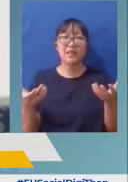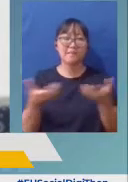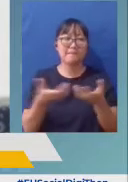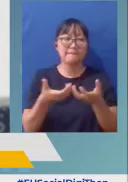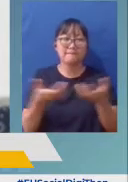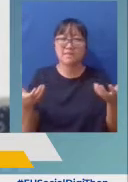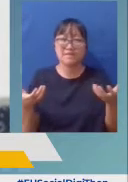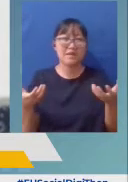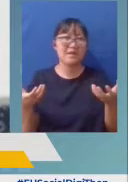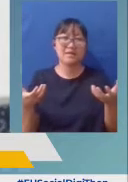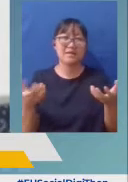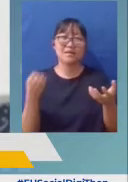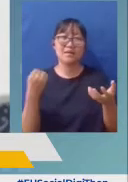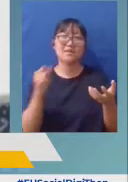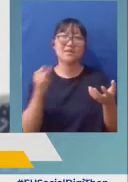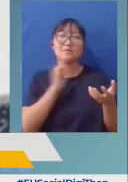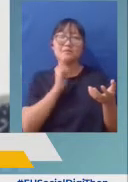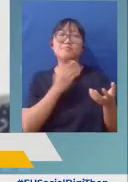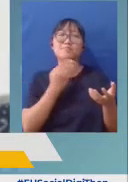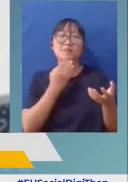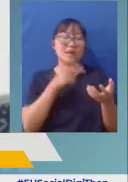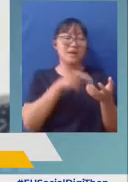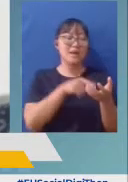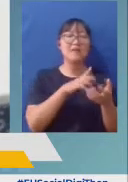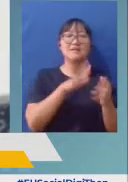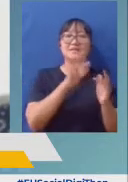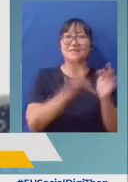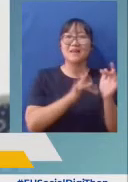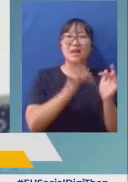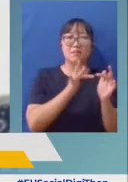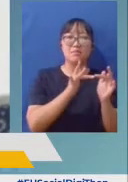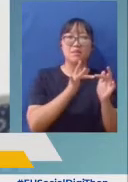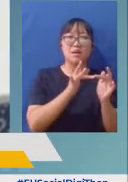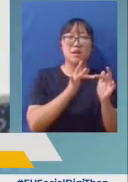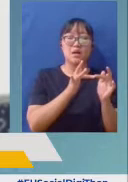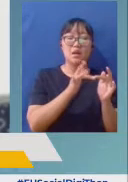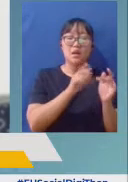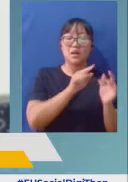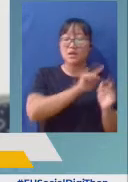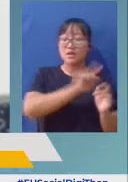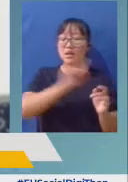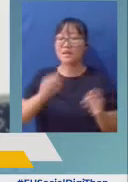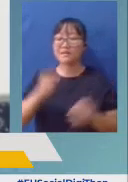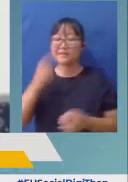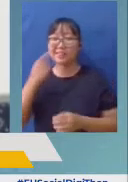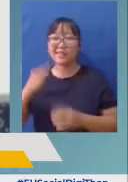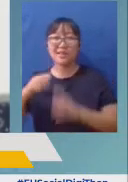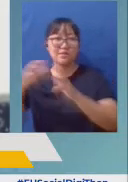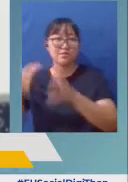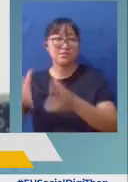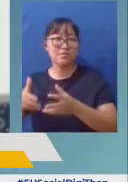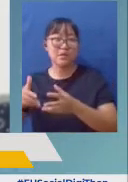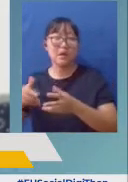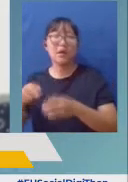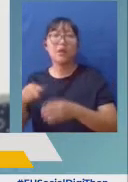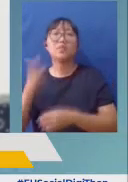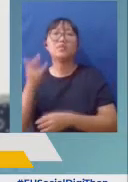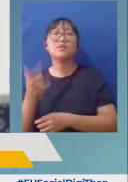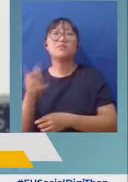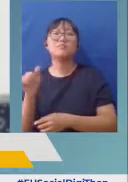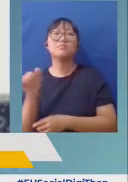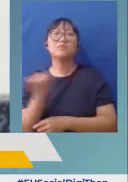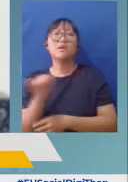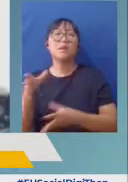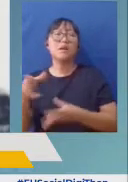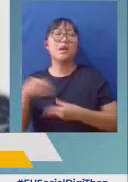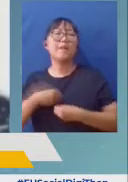dunia nyata juga gitu. Nah, tapi kita bisa bayangkan bahwa cyberbullying ini beratnya adalah